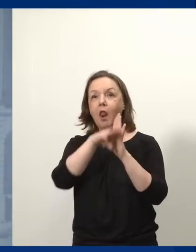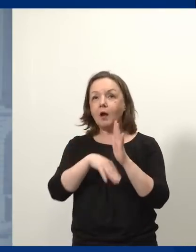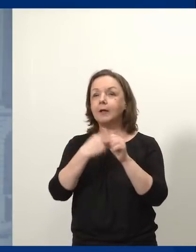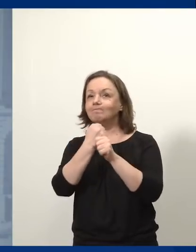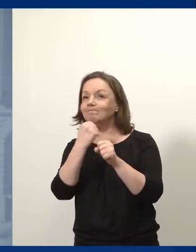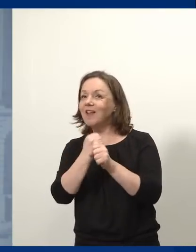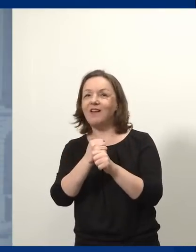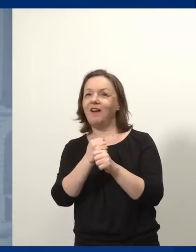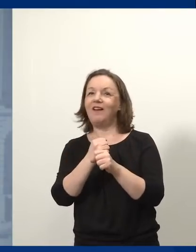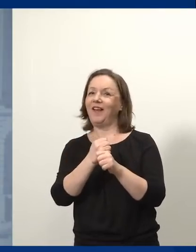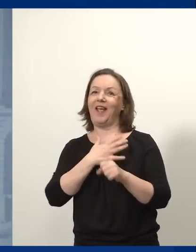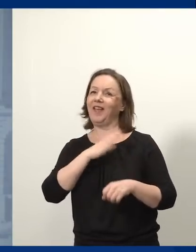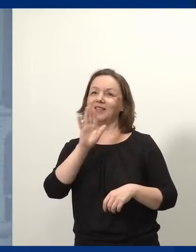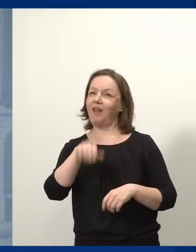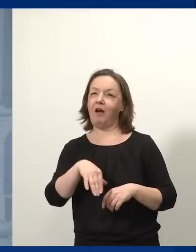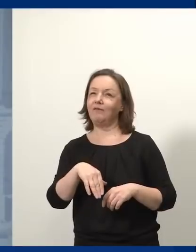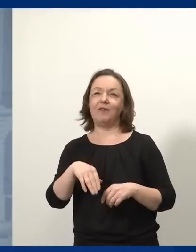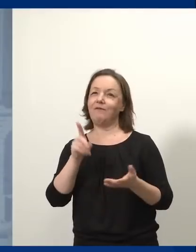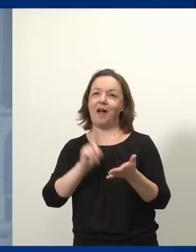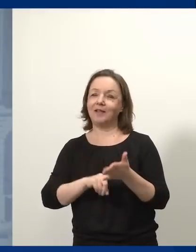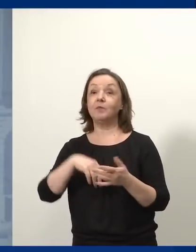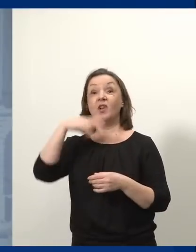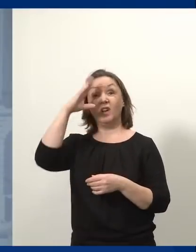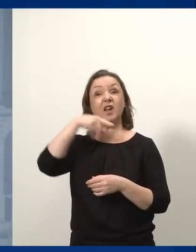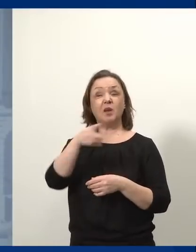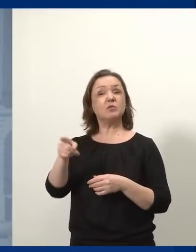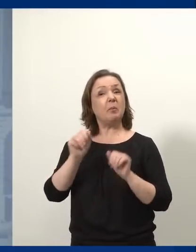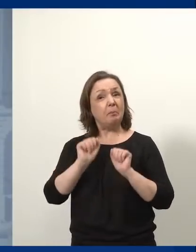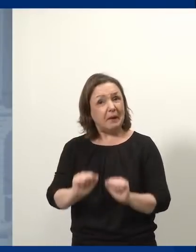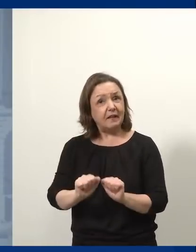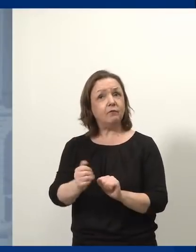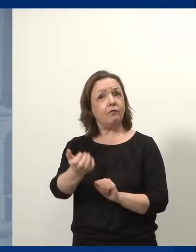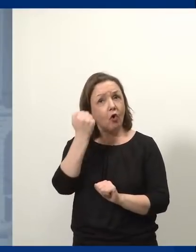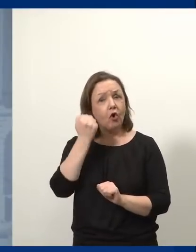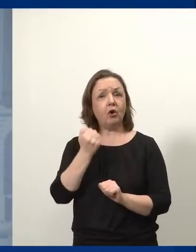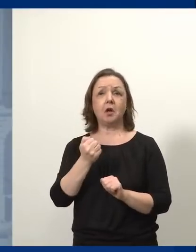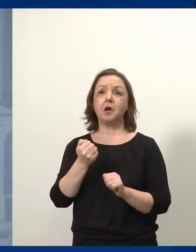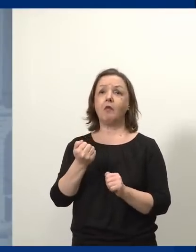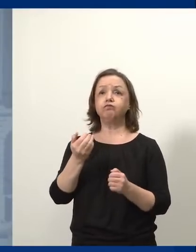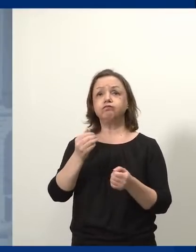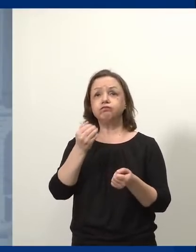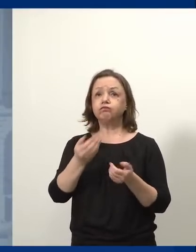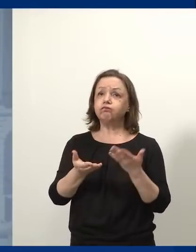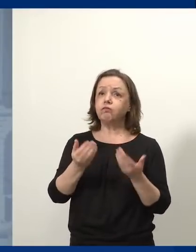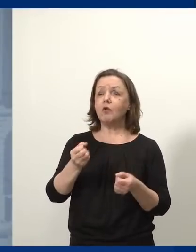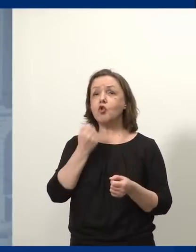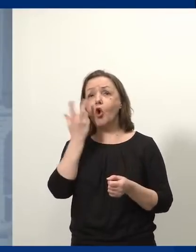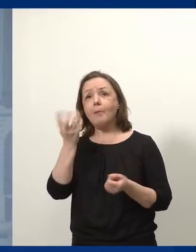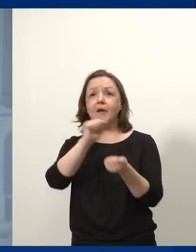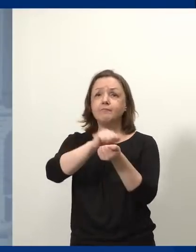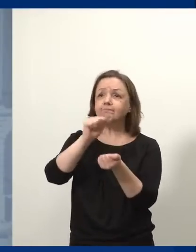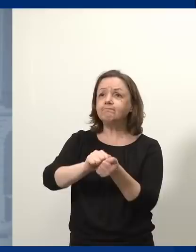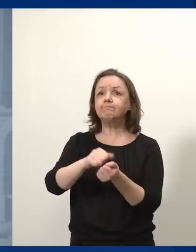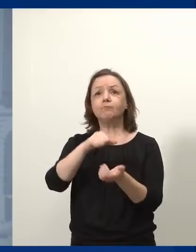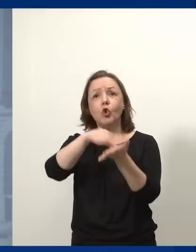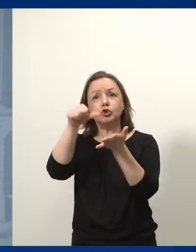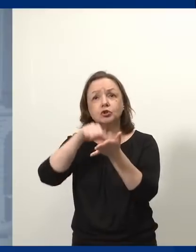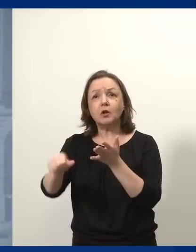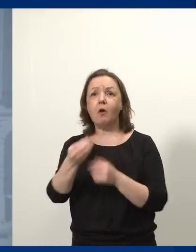että se ei ole välttämätöntä. Ihmisten pitää voida asioida päivittäistavaroiden osalta, eli